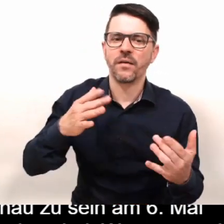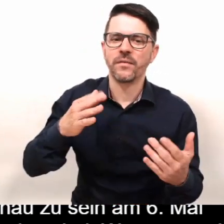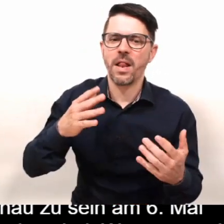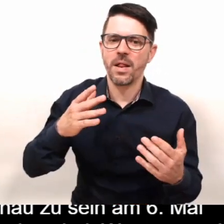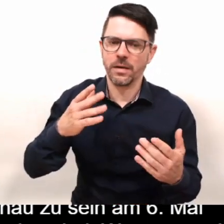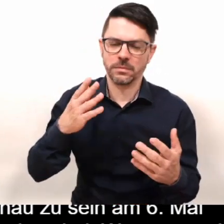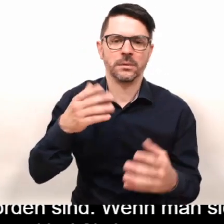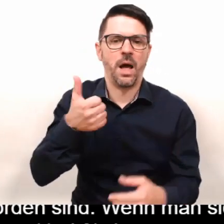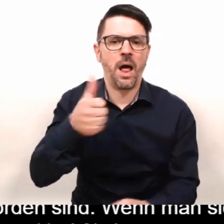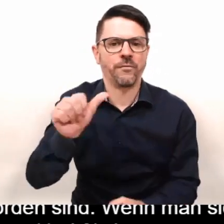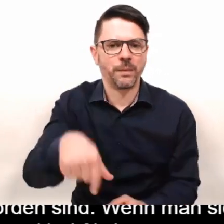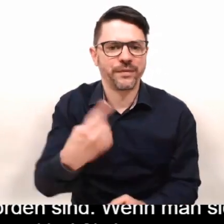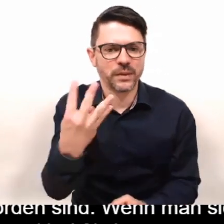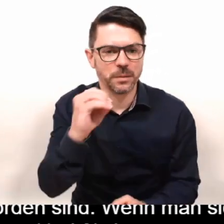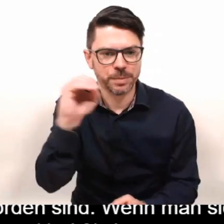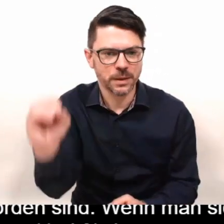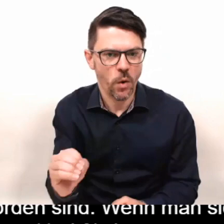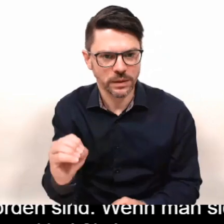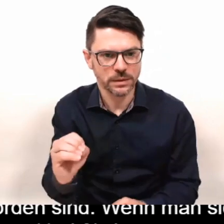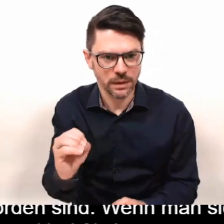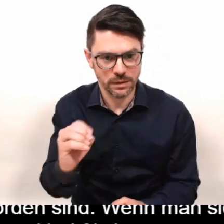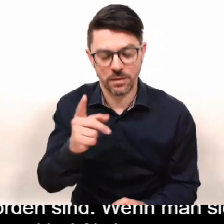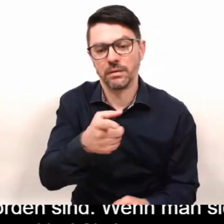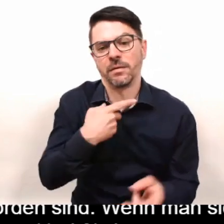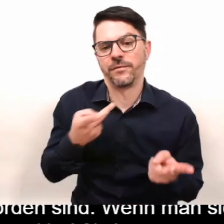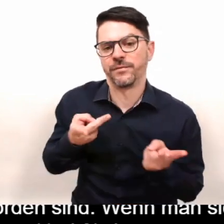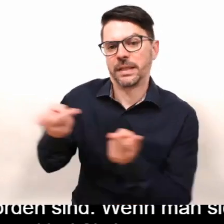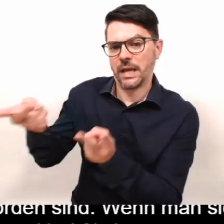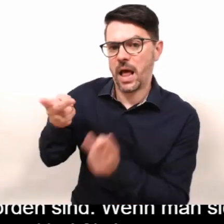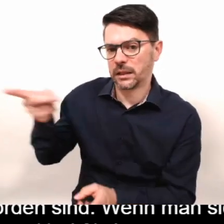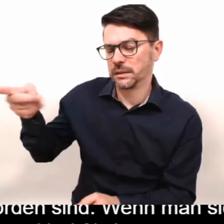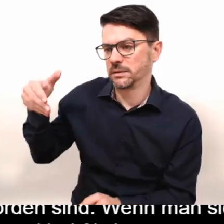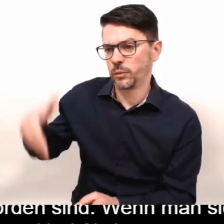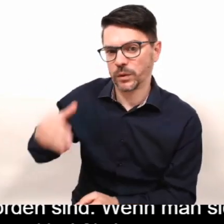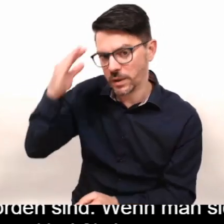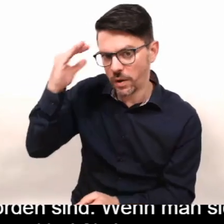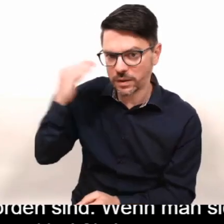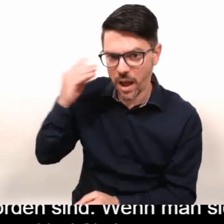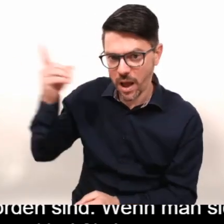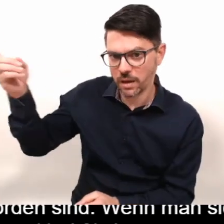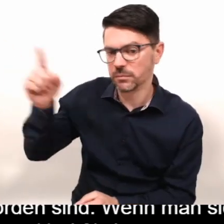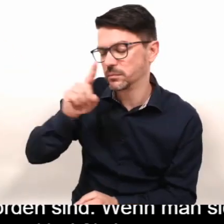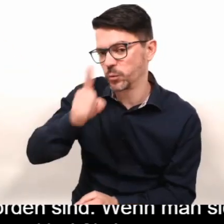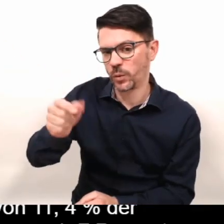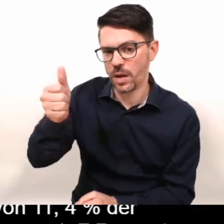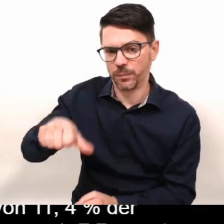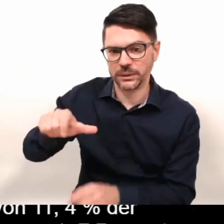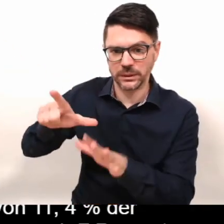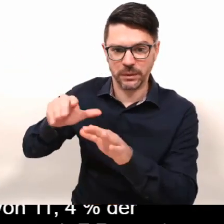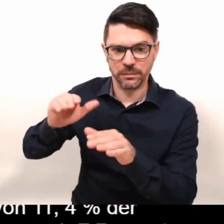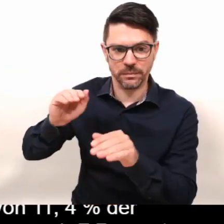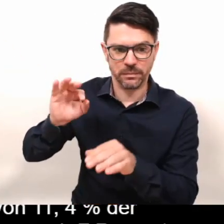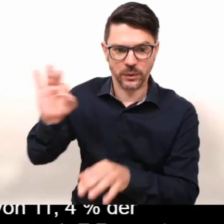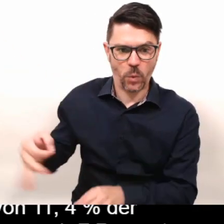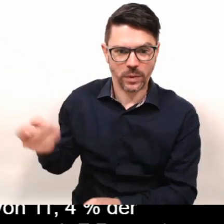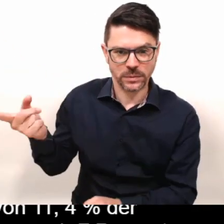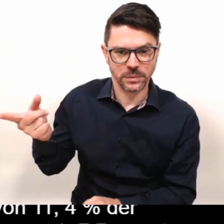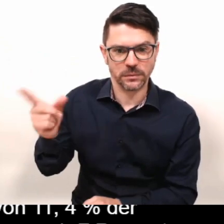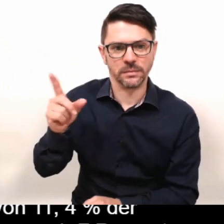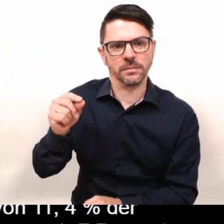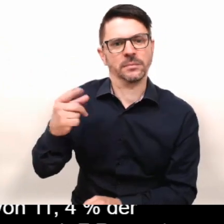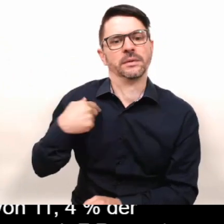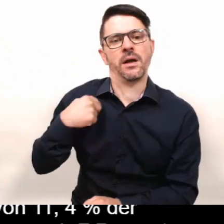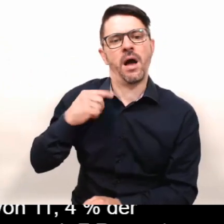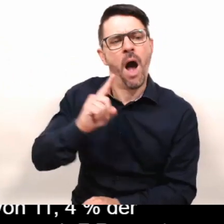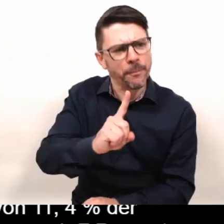wo wir Südkorea doch immer als Vorbild haben, wo besonders viele Menschen getestet sind. Da sieht man, dass wir in Bayern schon hier sehr viel auch